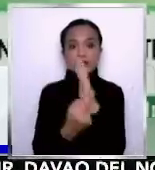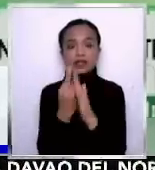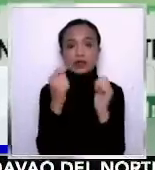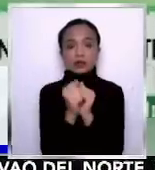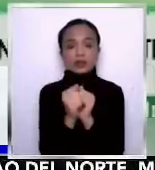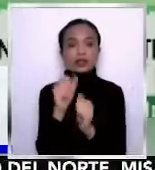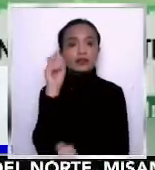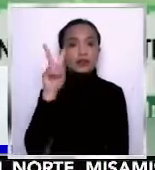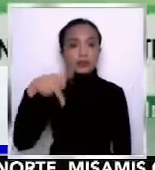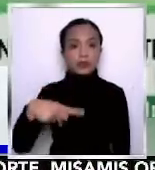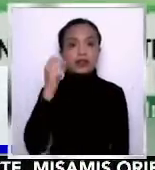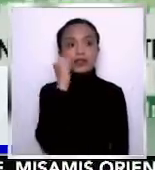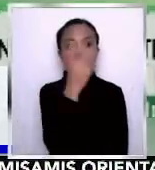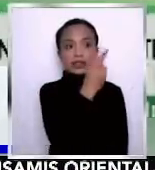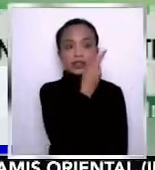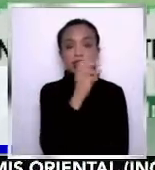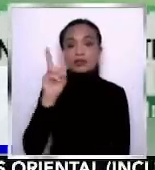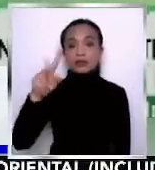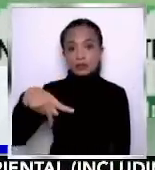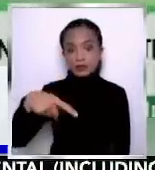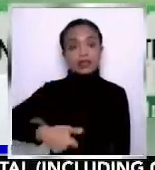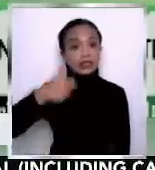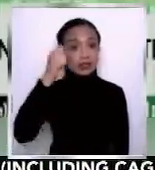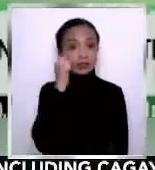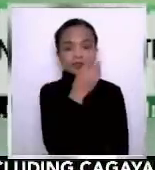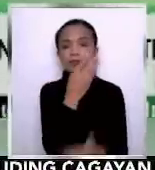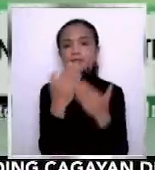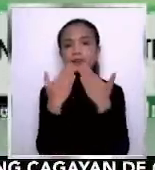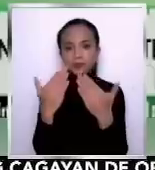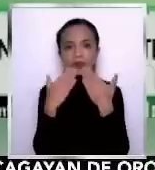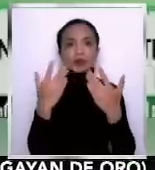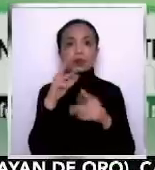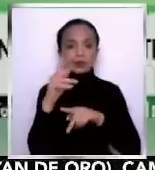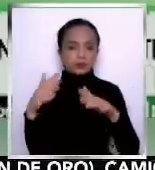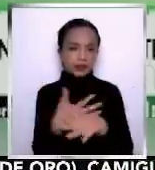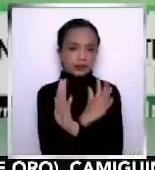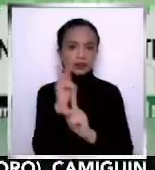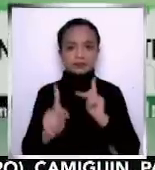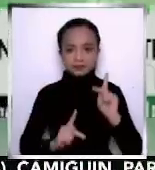Duterte, nagpasalamat ang VP-elect sa mga Davaoenyo.